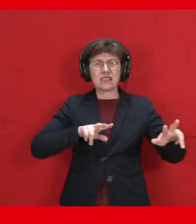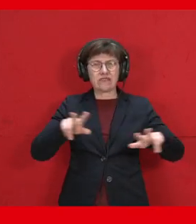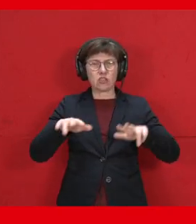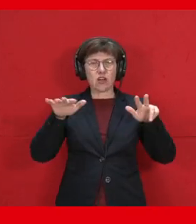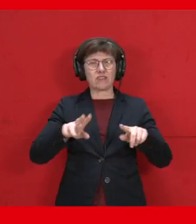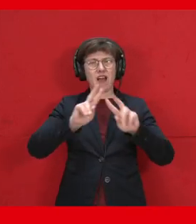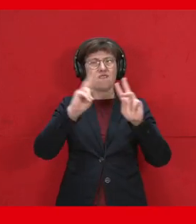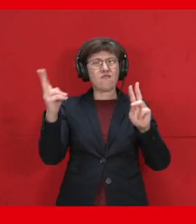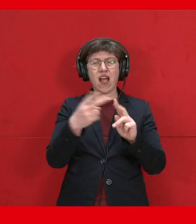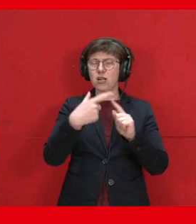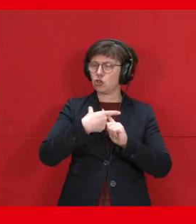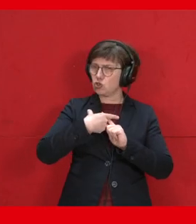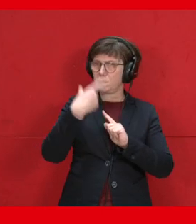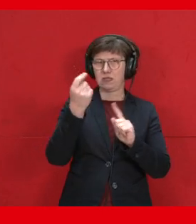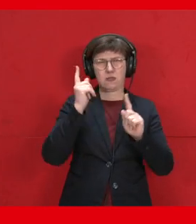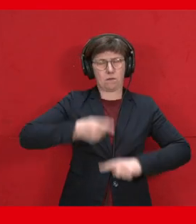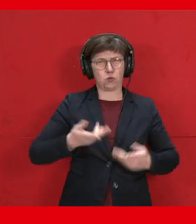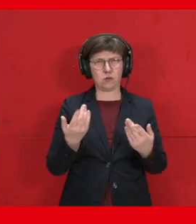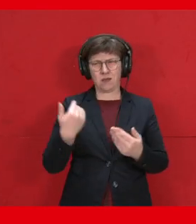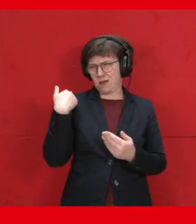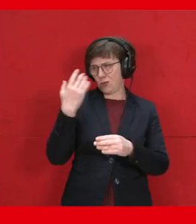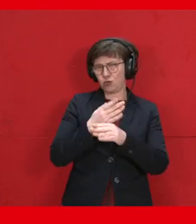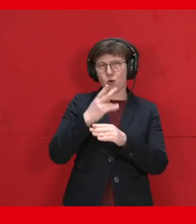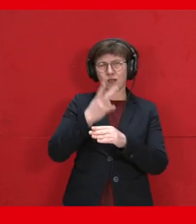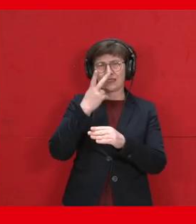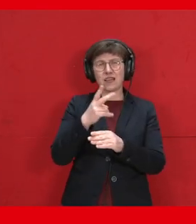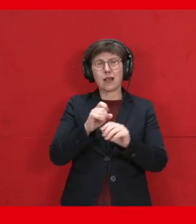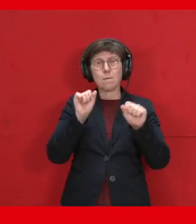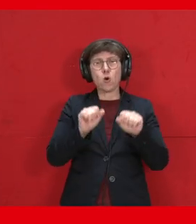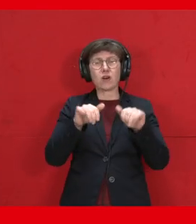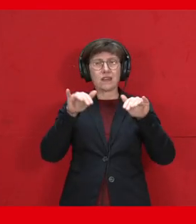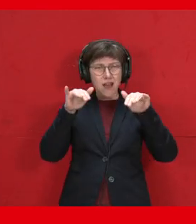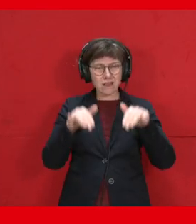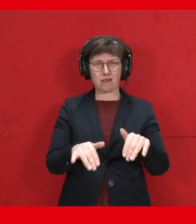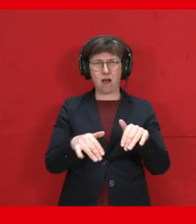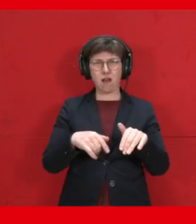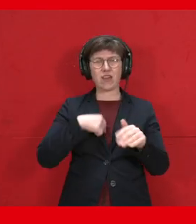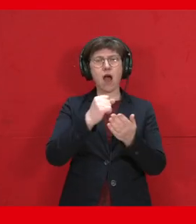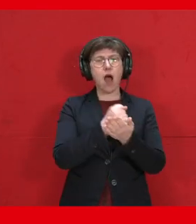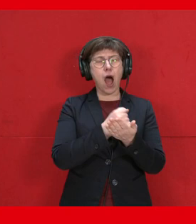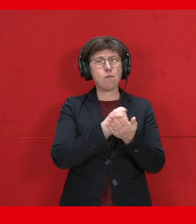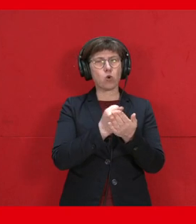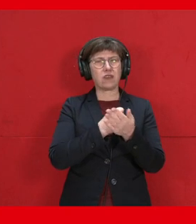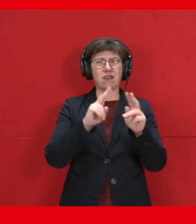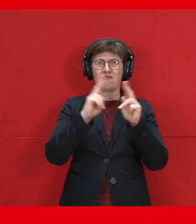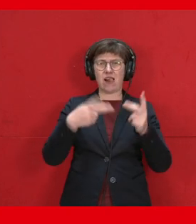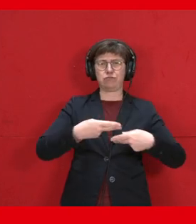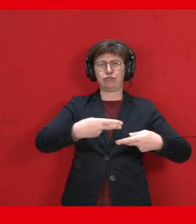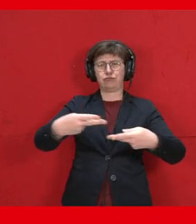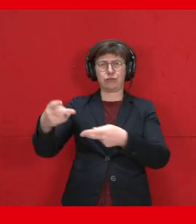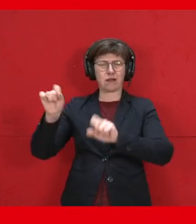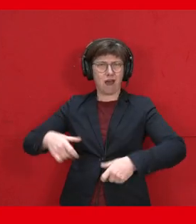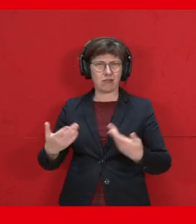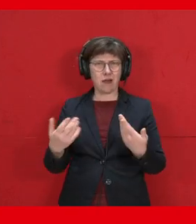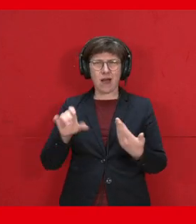die Weltspitze ist. Und gerade haben wir gesehen, dass da Möglichkeiten sind, dass wir wieder die Apotheke der Welt werden können. Aber ein bisschen